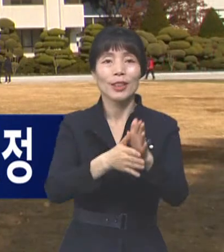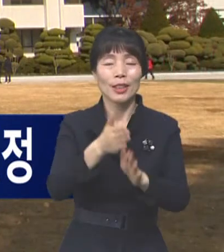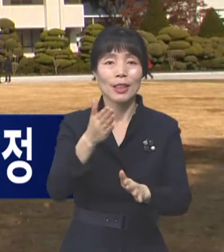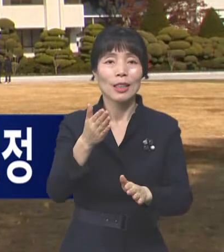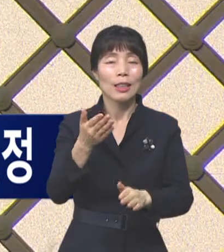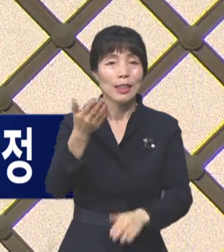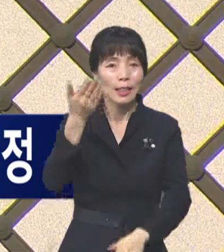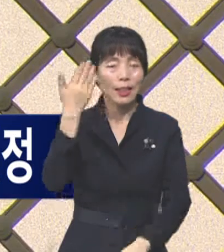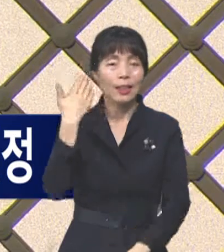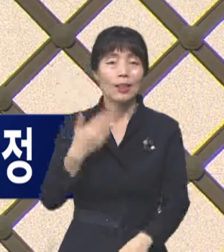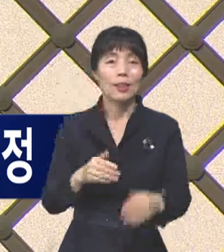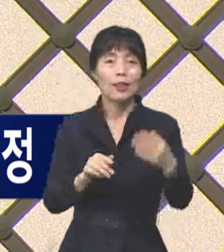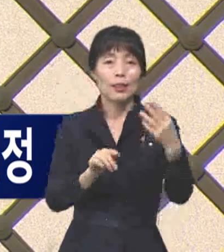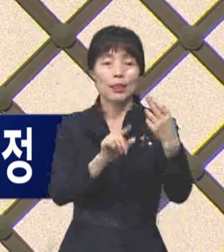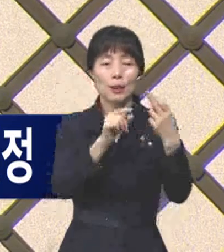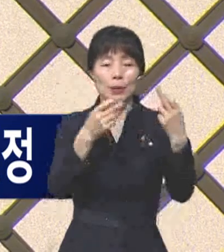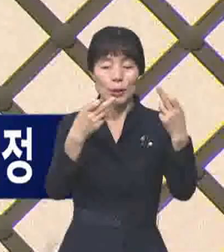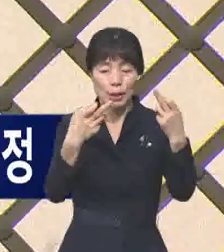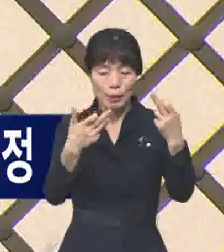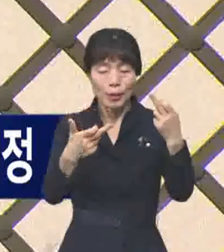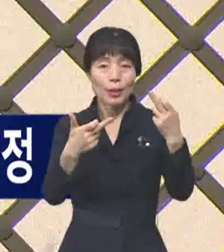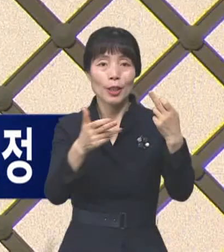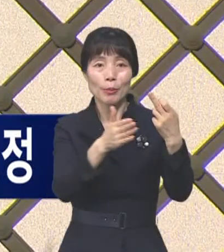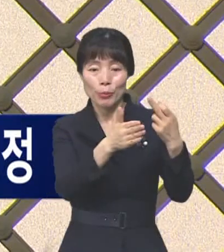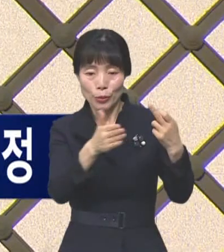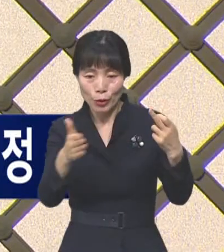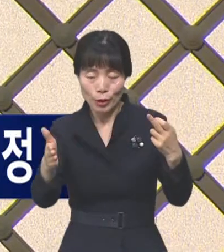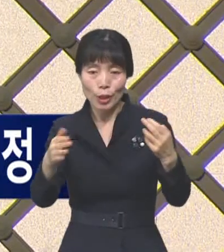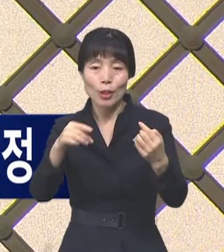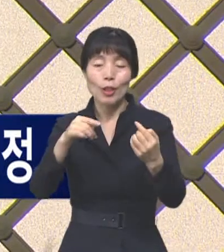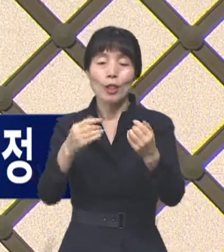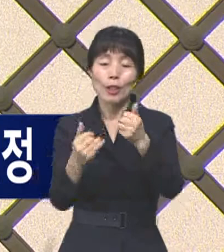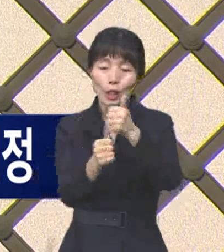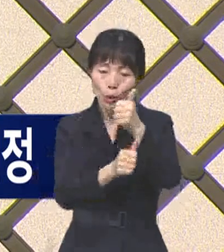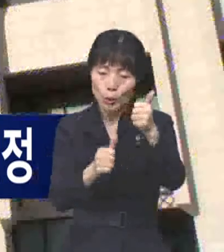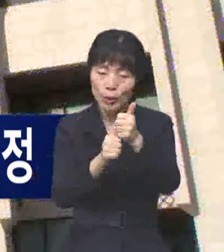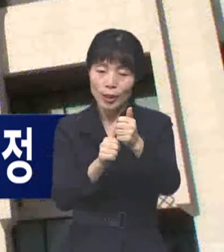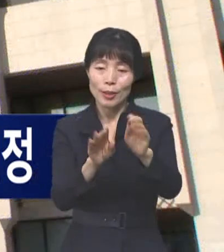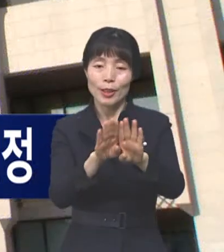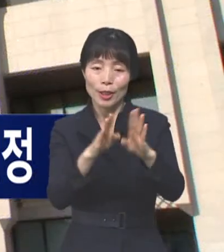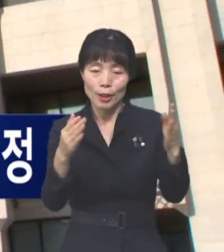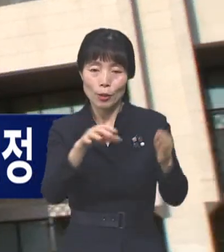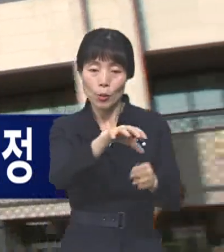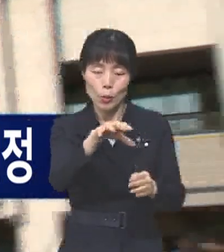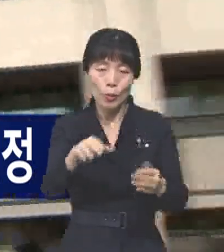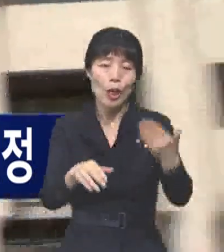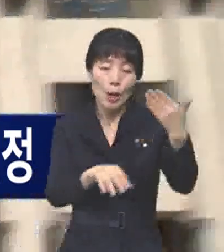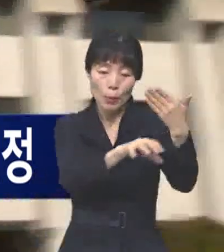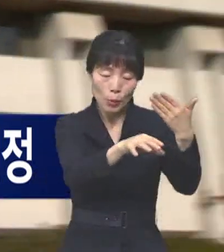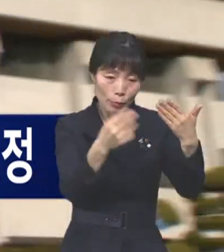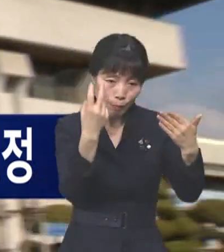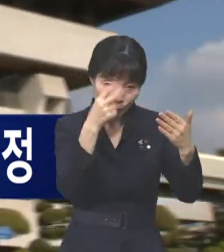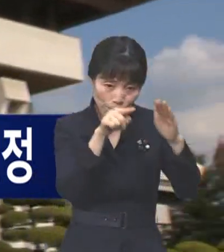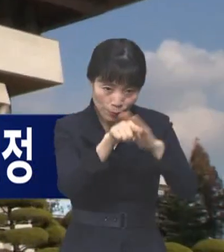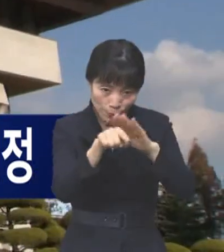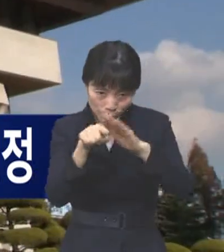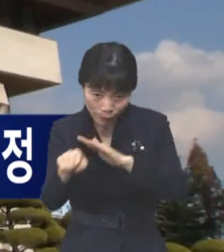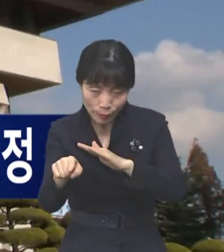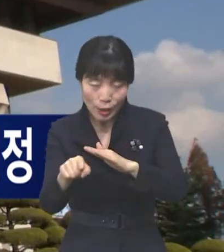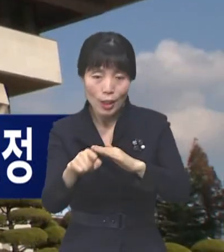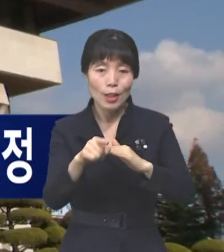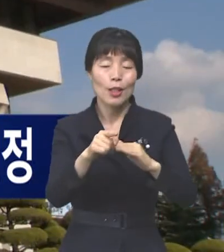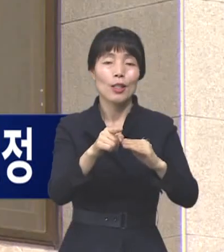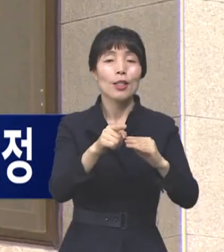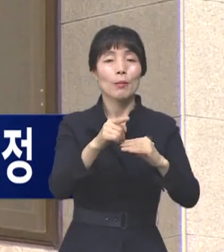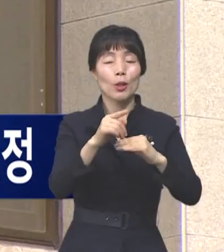12월 17일부터 18일까지 도시재생위원회를 열어 후보지 9곳에 대해 현장 조사를 벌인 결과 동구